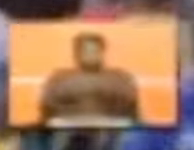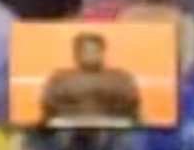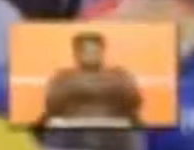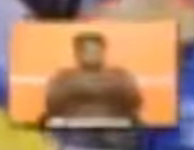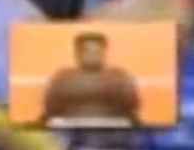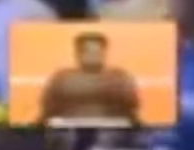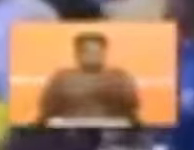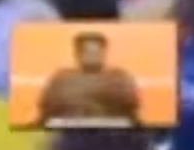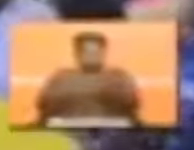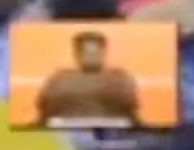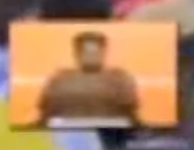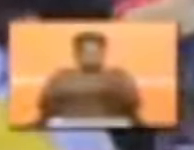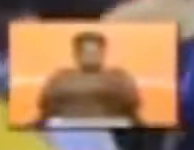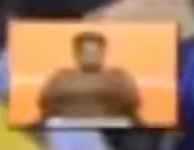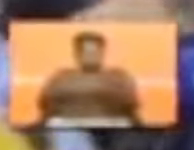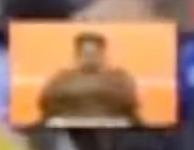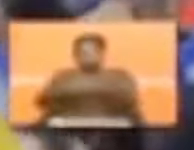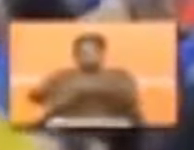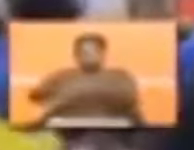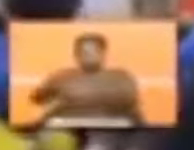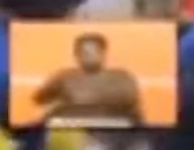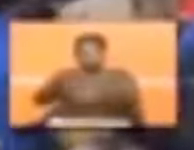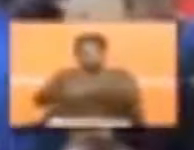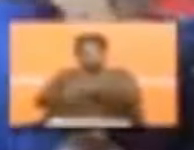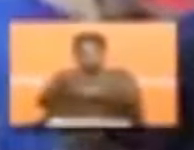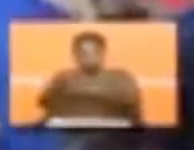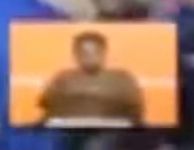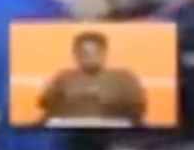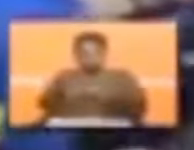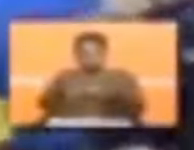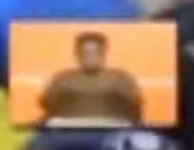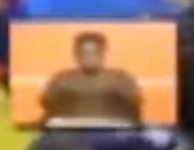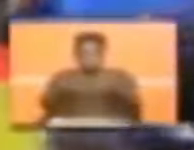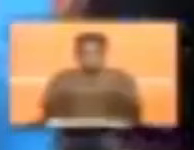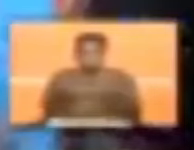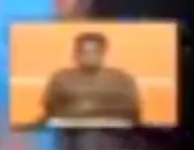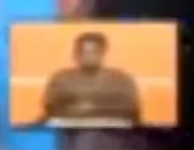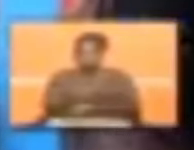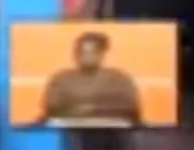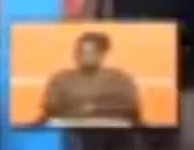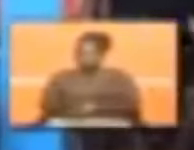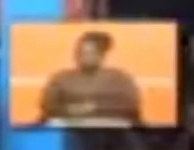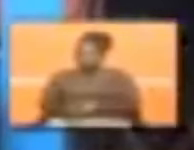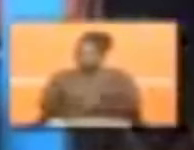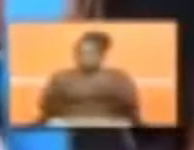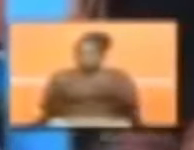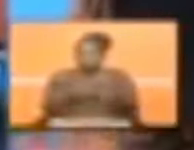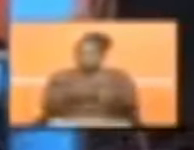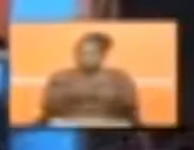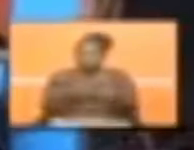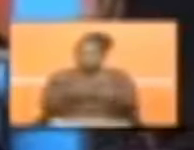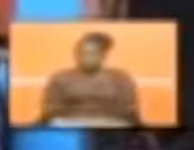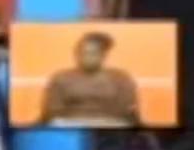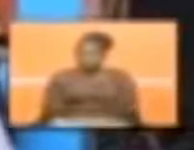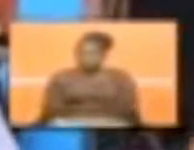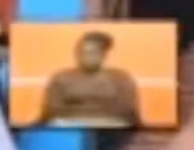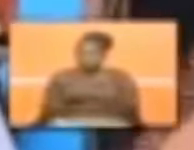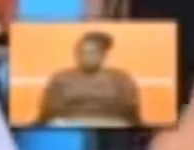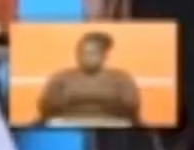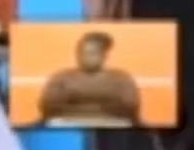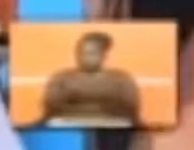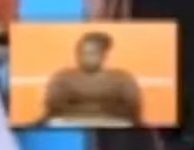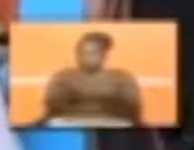nga gabindu buchangatani kuko kwagira mpira talabanga kuntambula ndonje ngero nekati wano train yelinda abantu